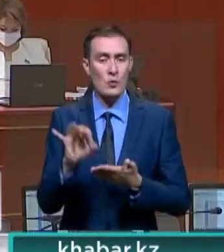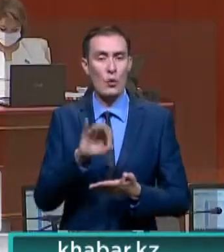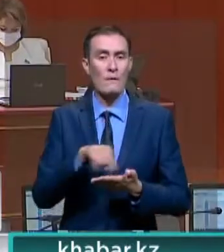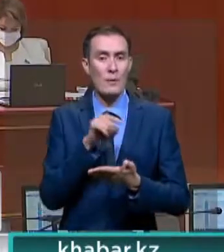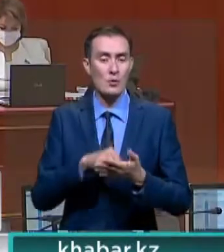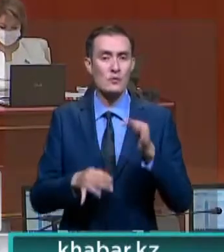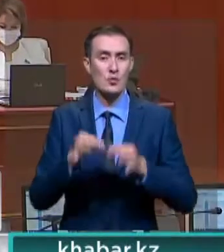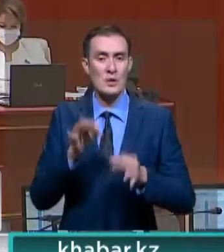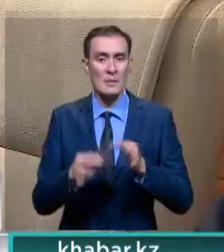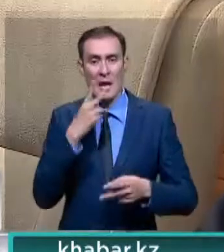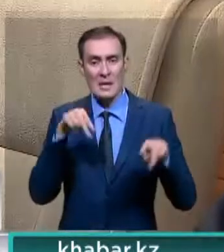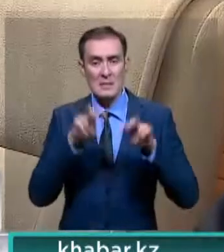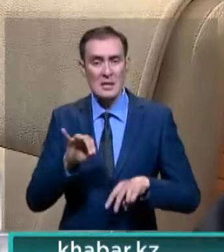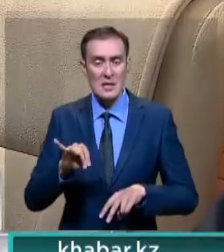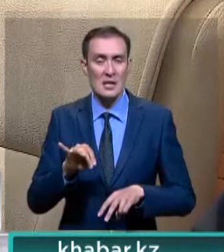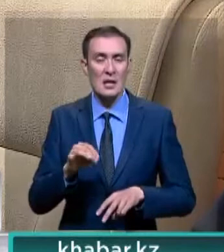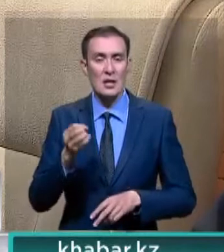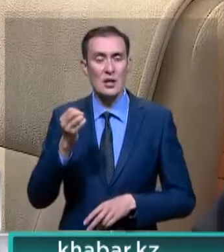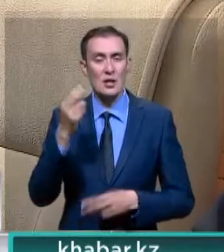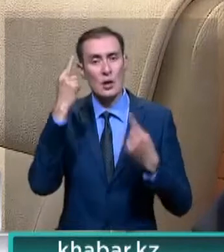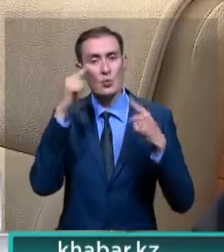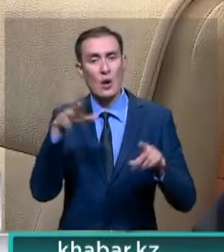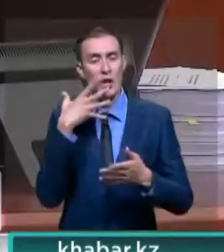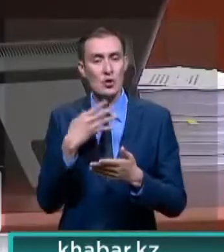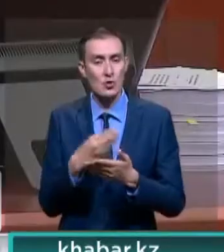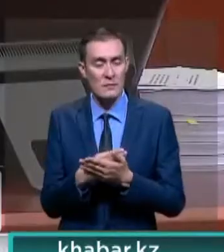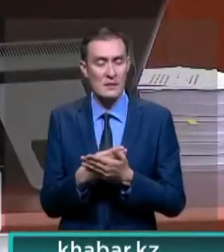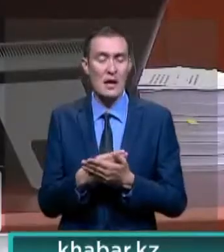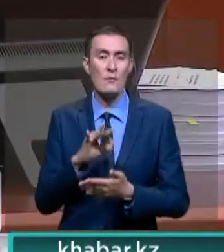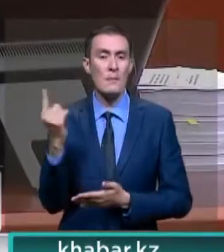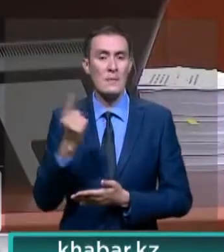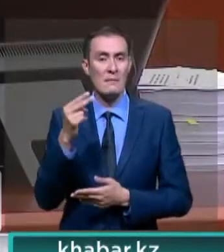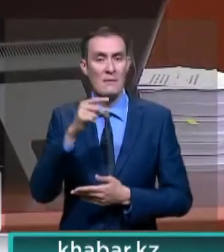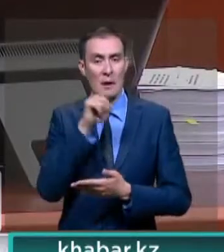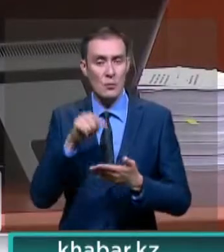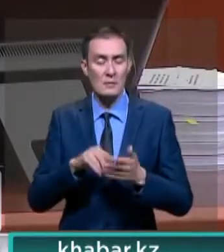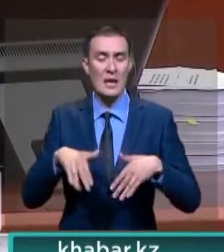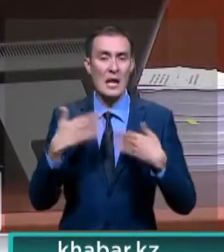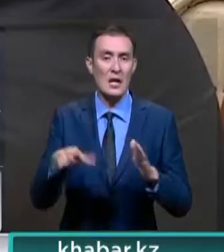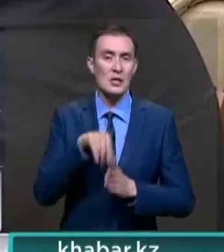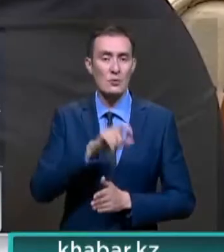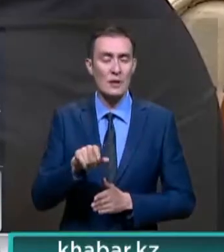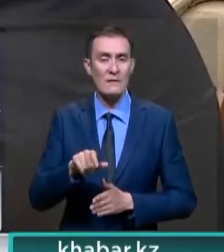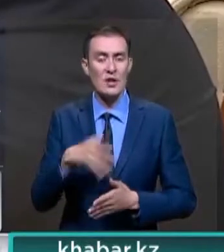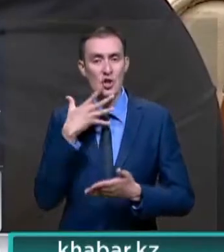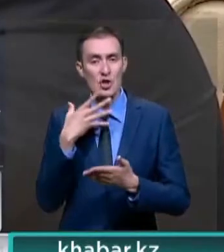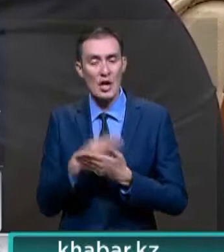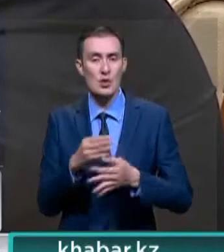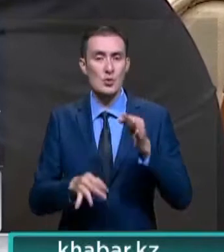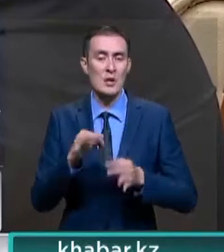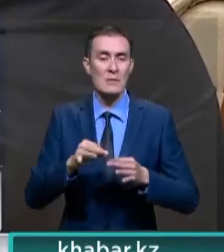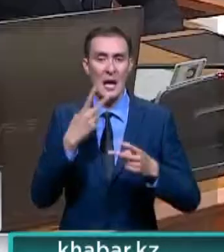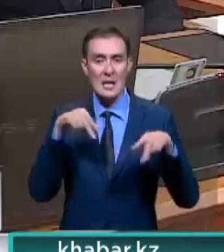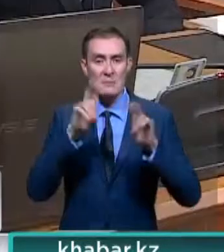вопросам судебной экспертизы и интеллектуальной собственности. По первому, парламентарии предлагают создать частные судебные